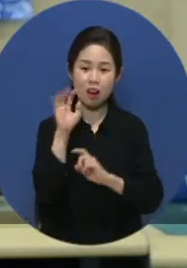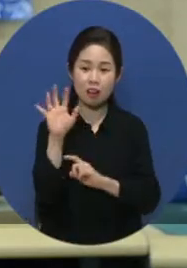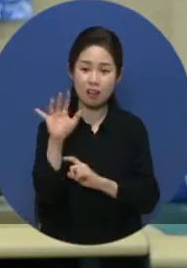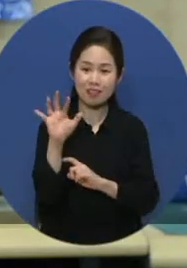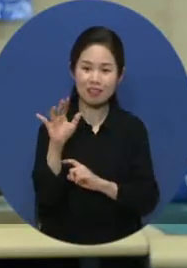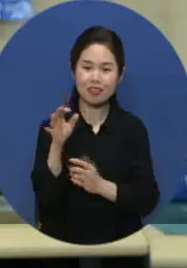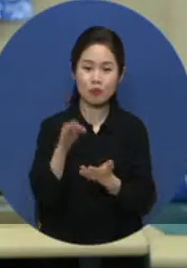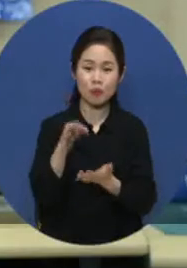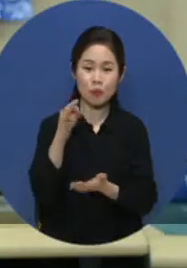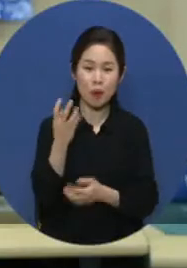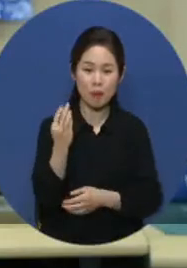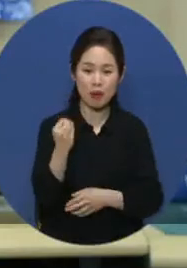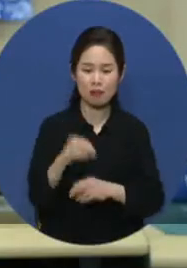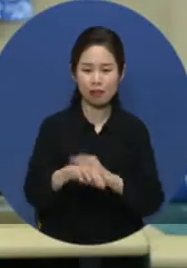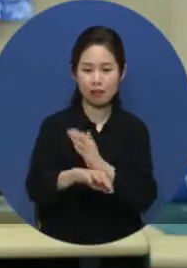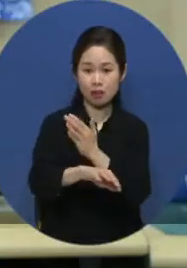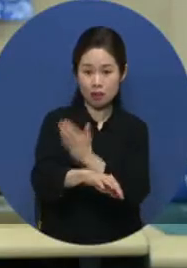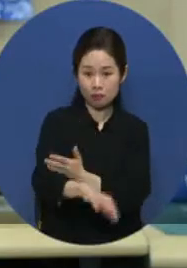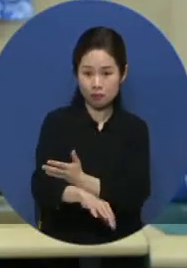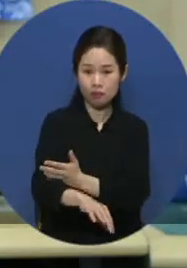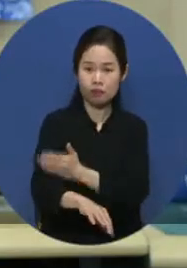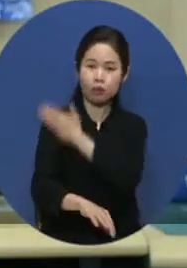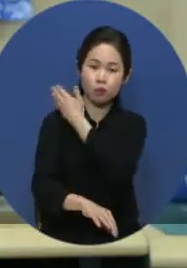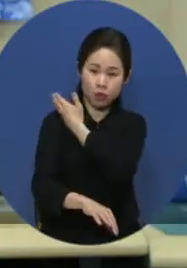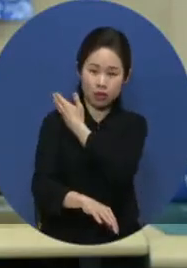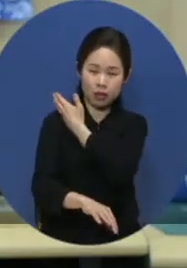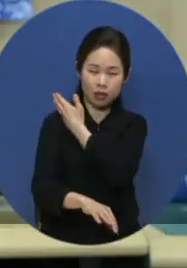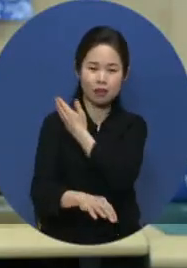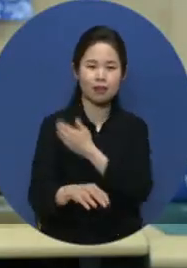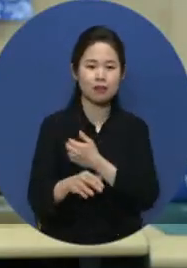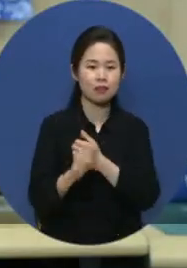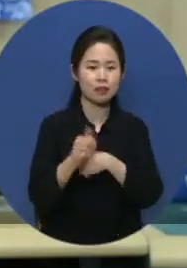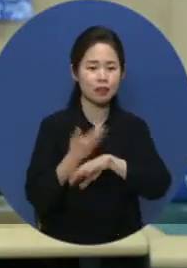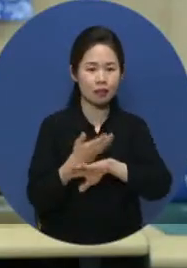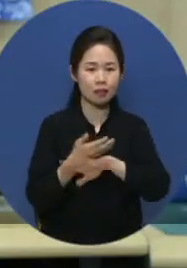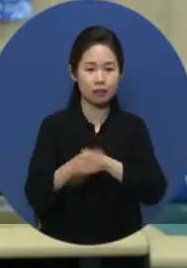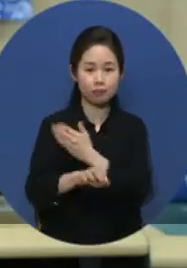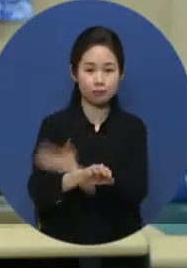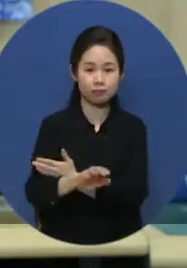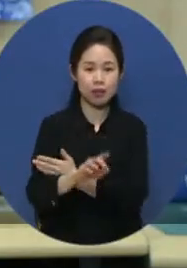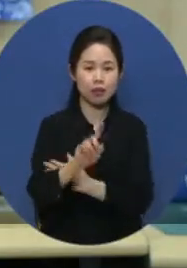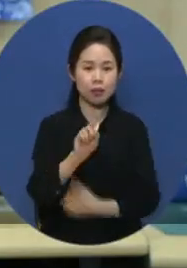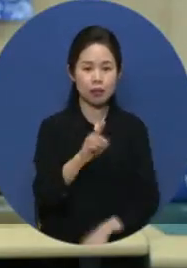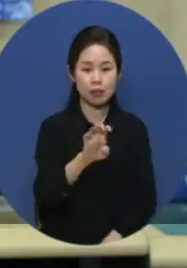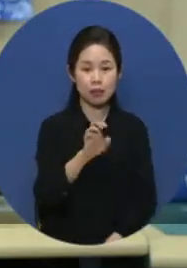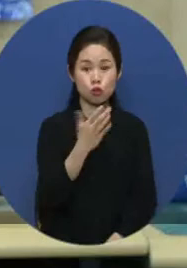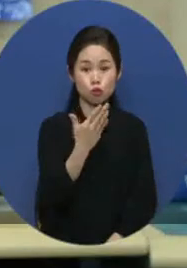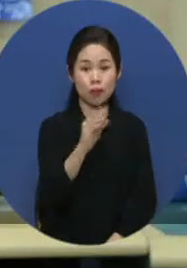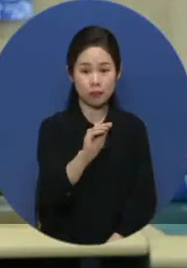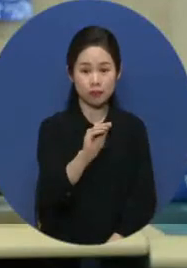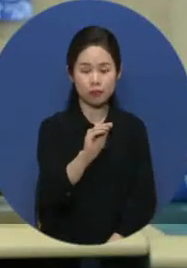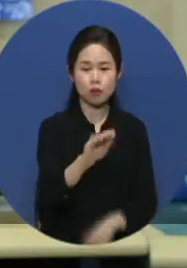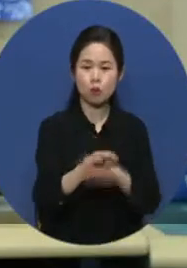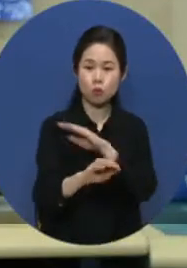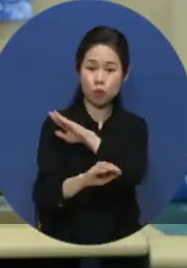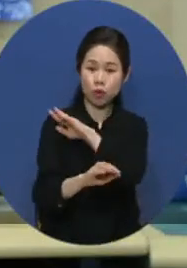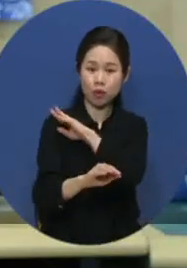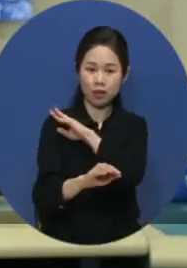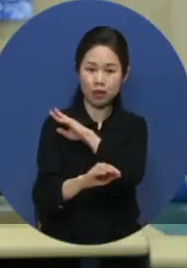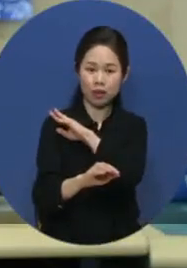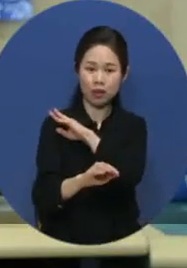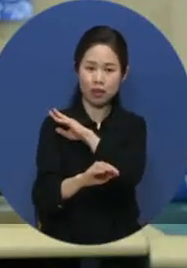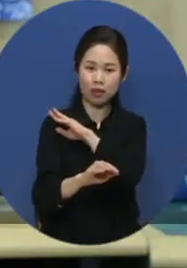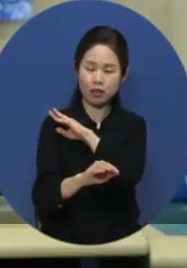이제 RF8, V8 따라 다른데요. RF8 절단장애인의 경우는 149만 원에 팔고 있고 V8은 최대